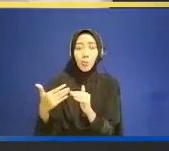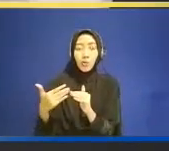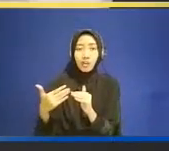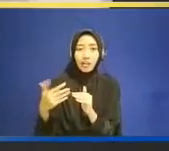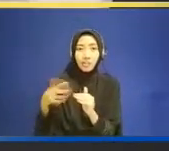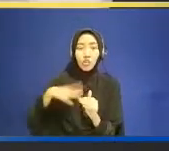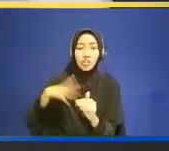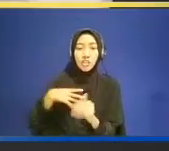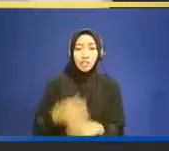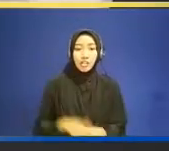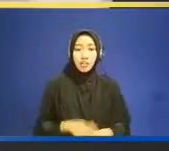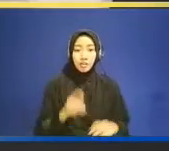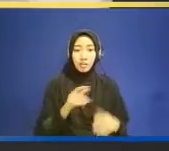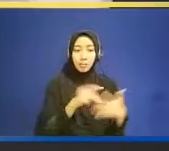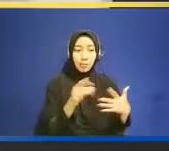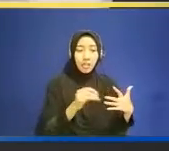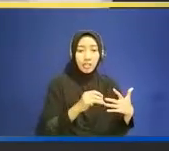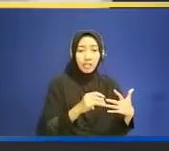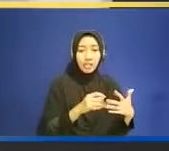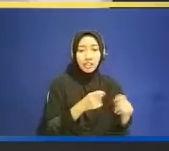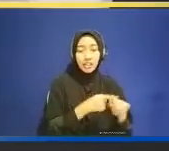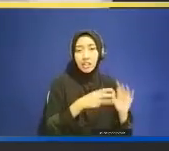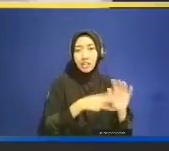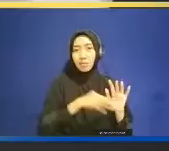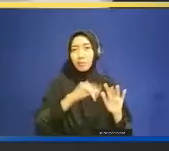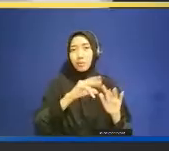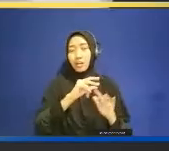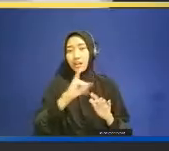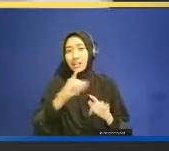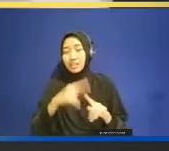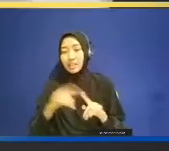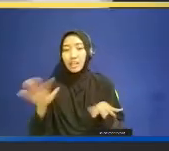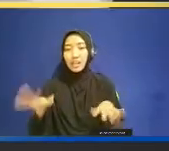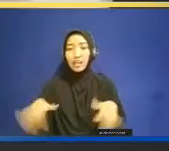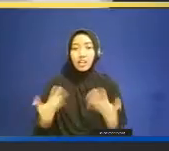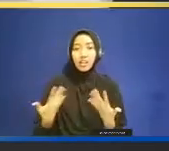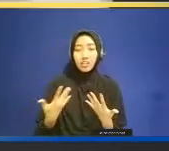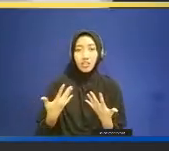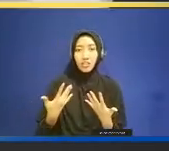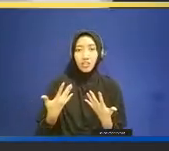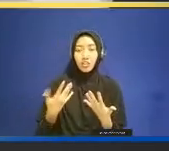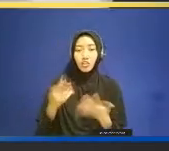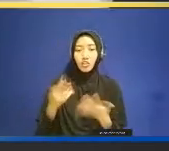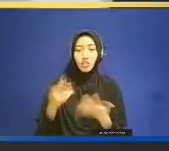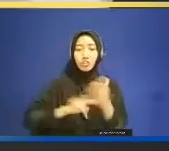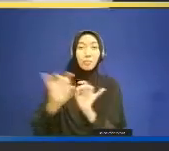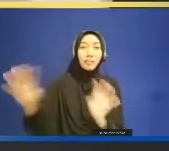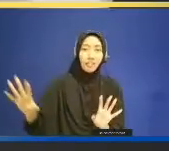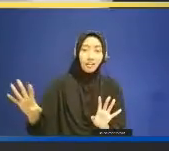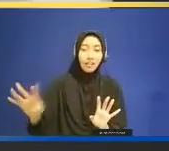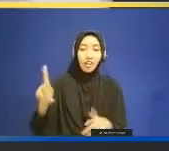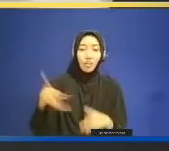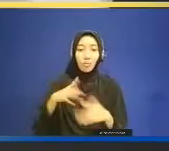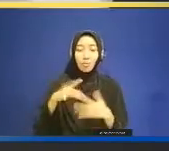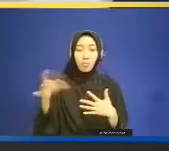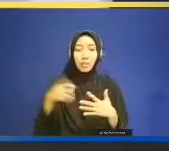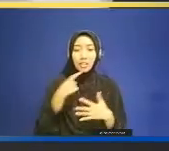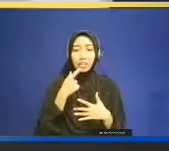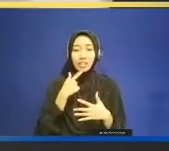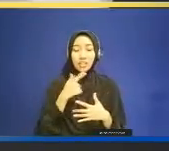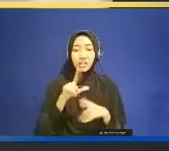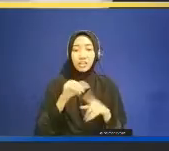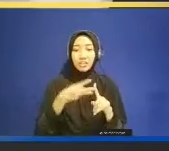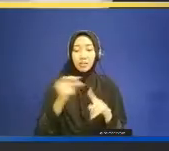ekonometrik dia ambil Joshua enrich dari Mitra10 guida imban segitu yang menjeratnya beda kalau dia mau ngambil mengenai